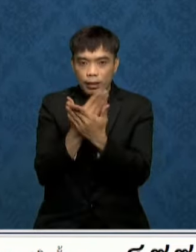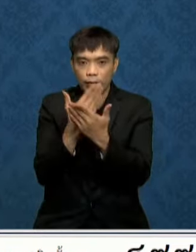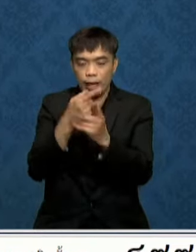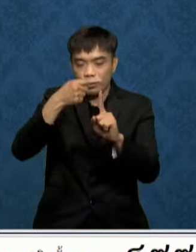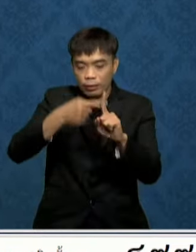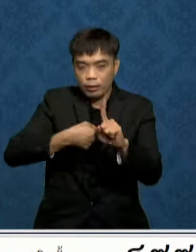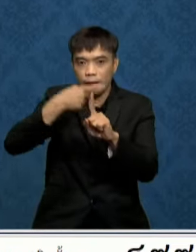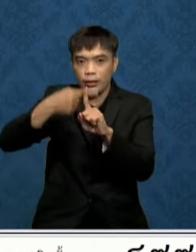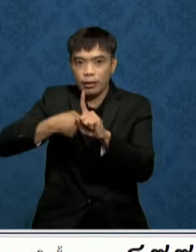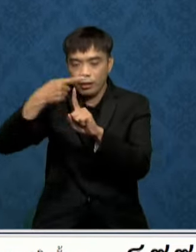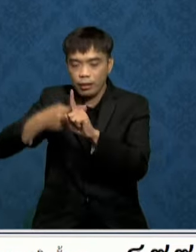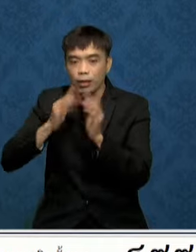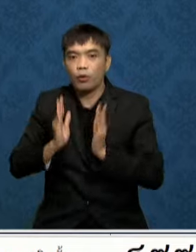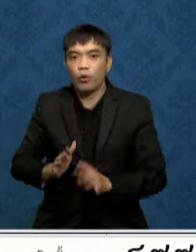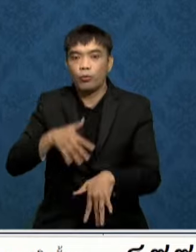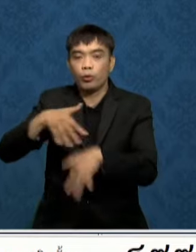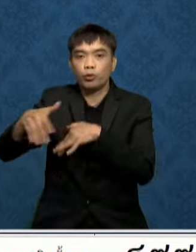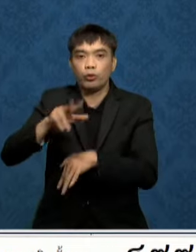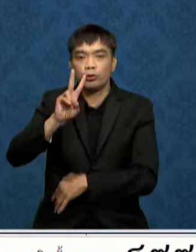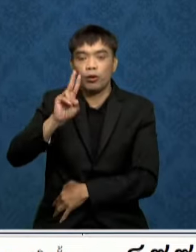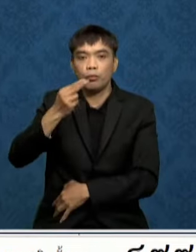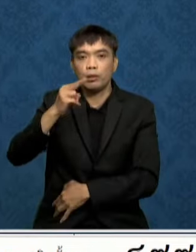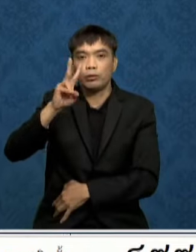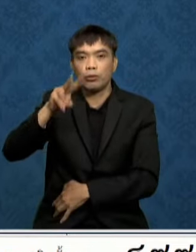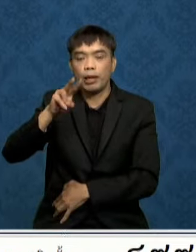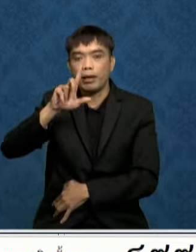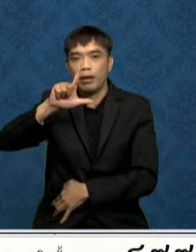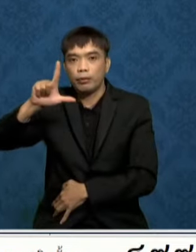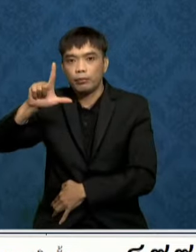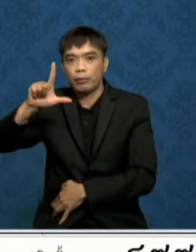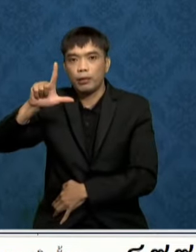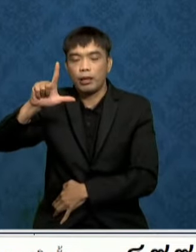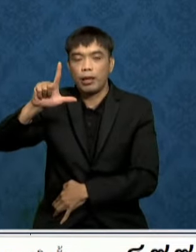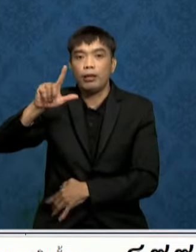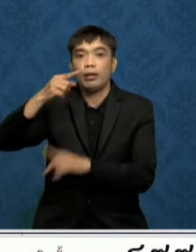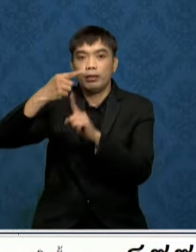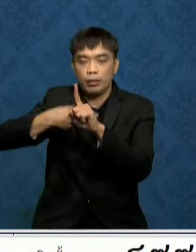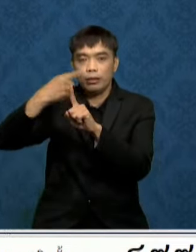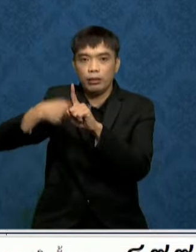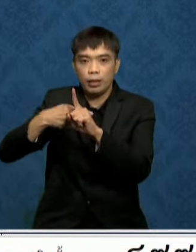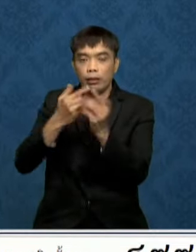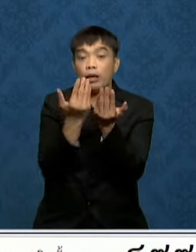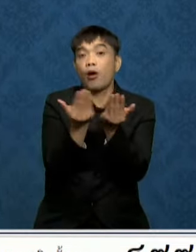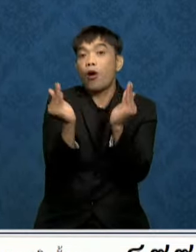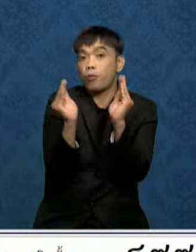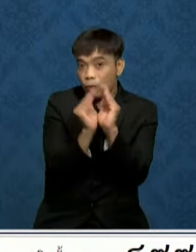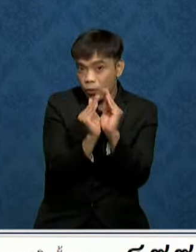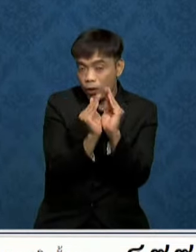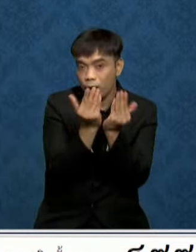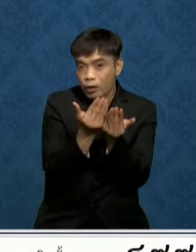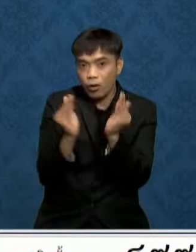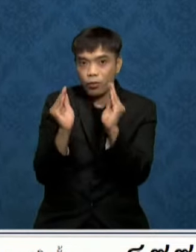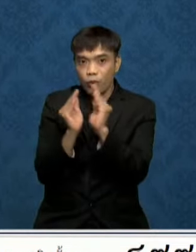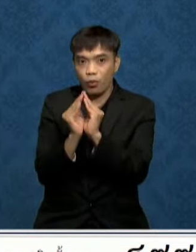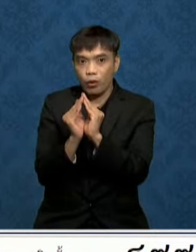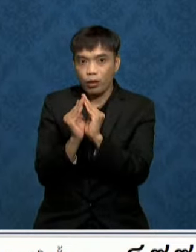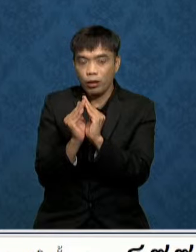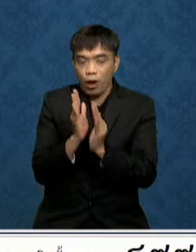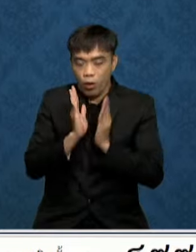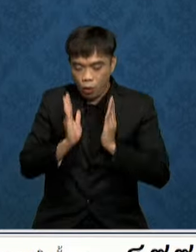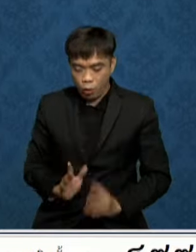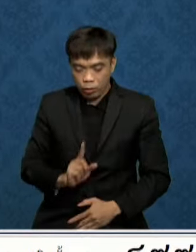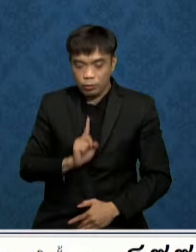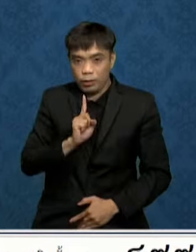ละเดือนของประชาชนนะคะราวๆ 23,000บาทนะคะต่อเดือนของเป็นรายจ่ายครวเรือนด้วยนะคะไม่ใช่เป็นรายจ่ายของ